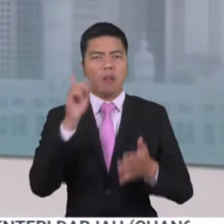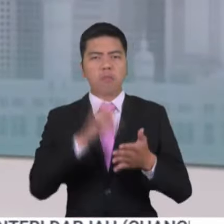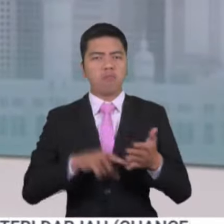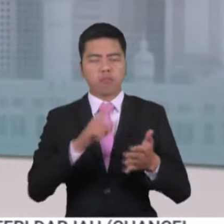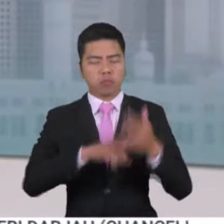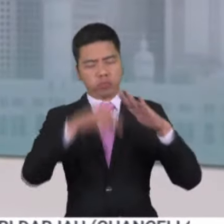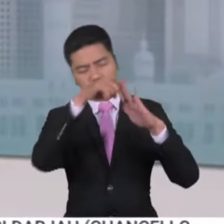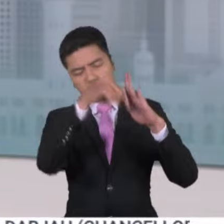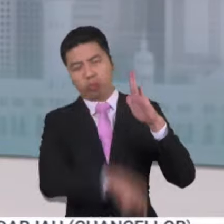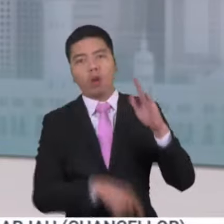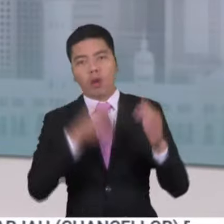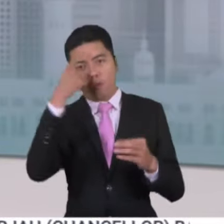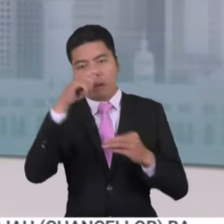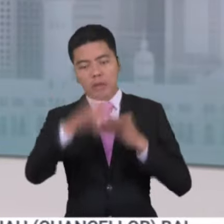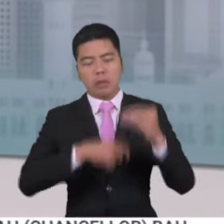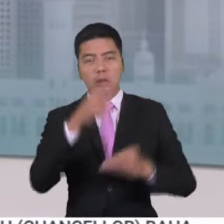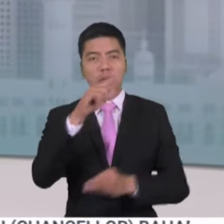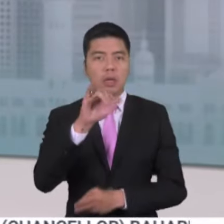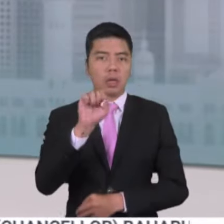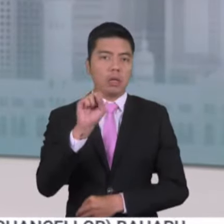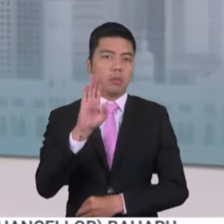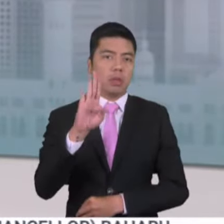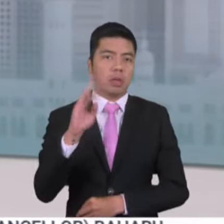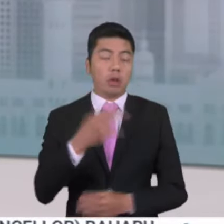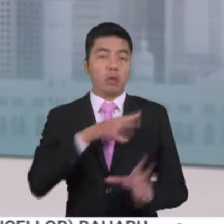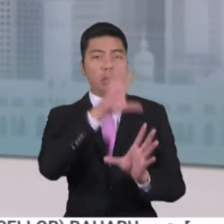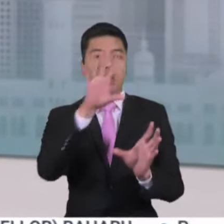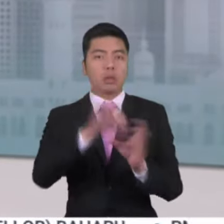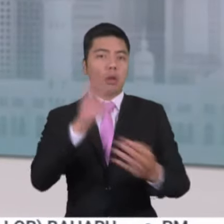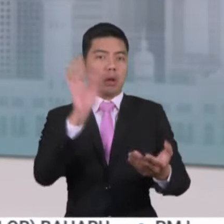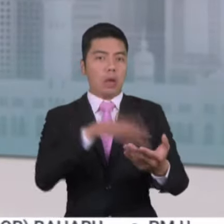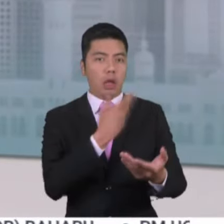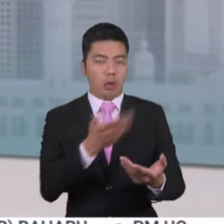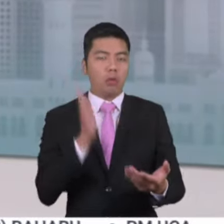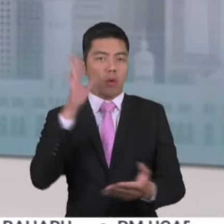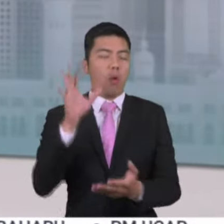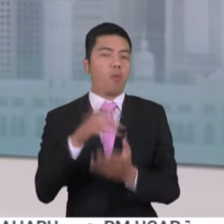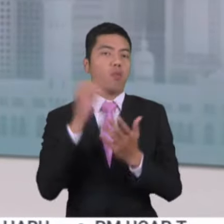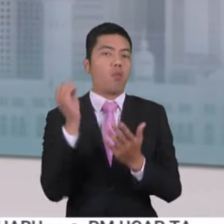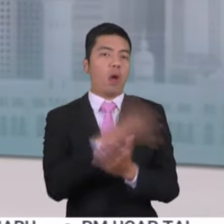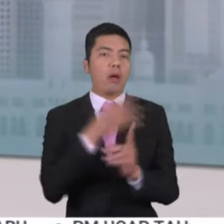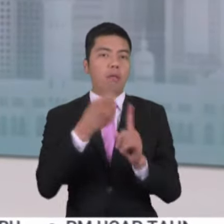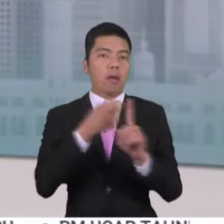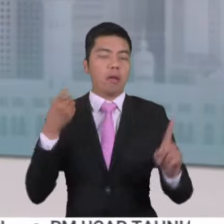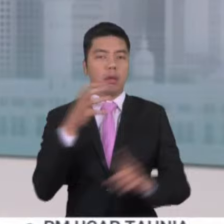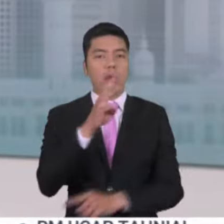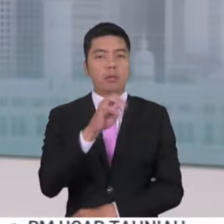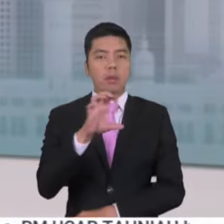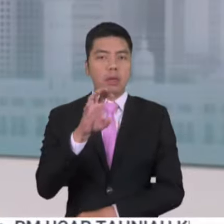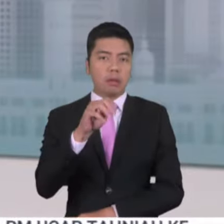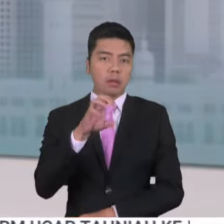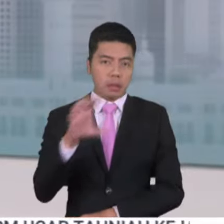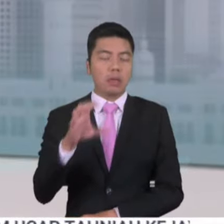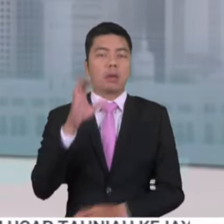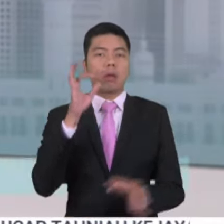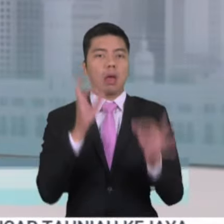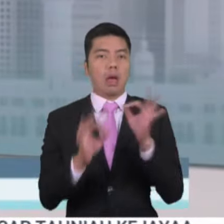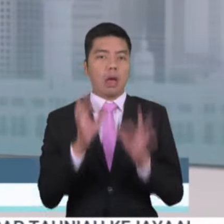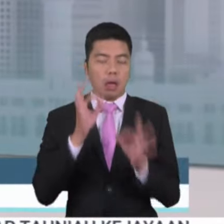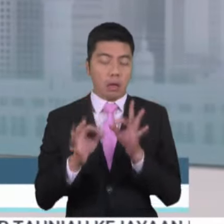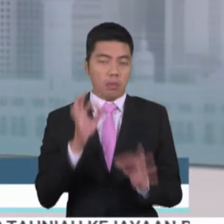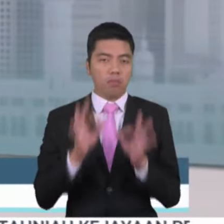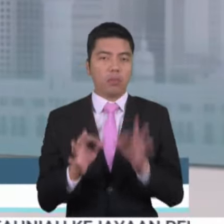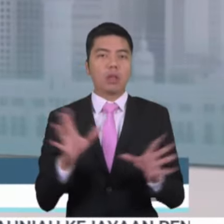Sebarang kandungan berkaitan GISBH termasuk lagu yang tular akan diturunkan Suruhanjaya Komunikasi dan Multimedia Malaysia